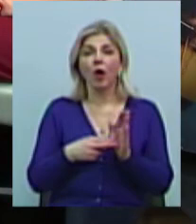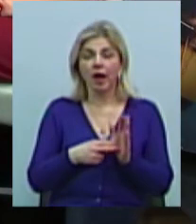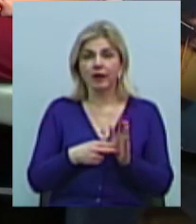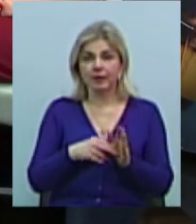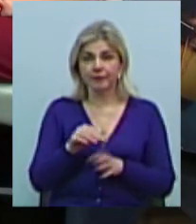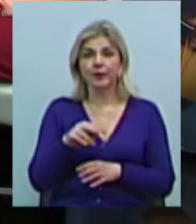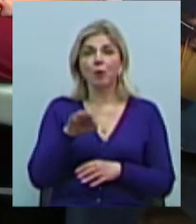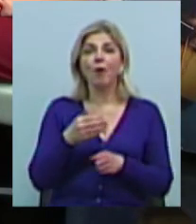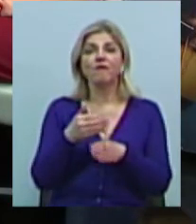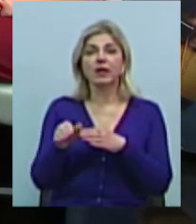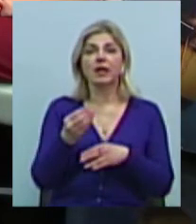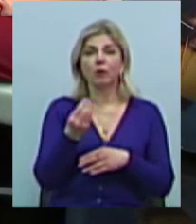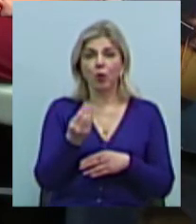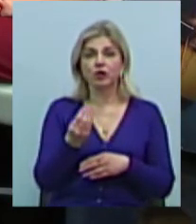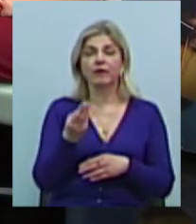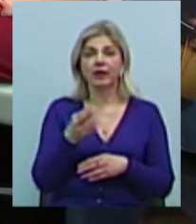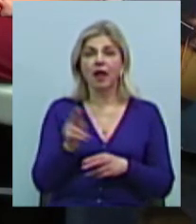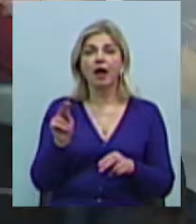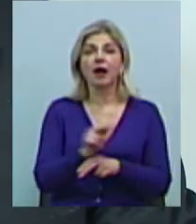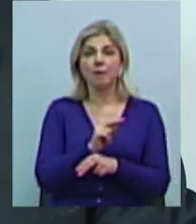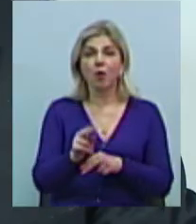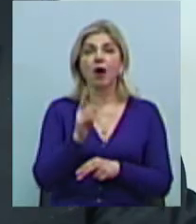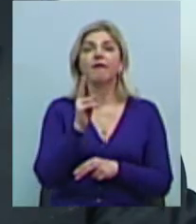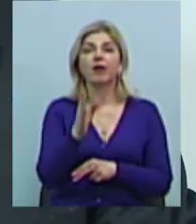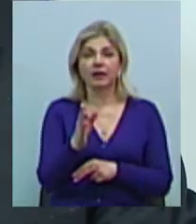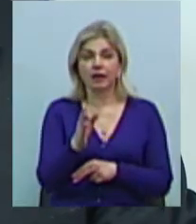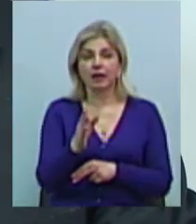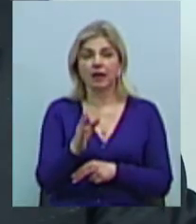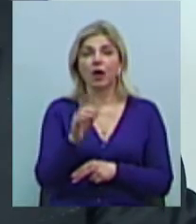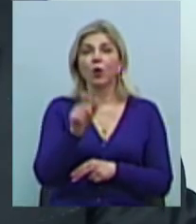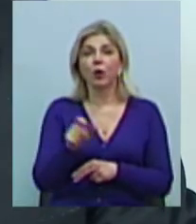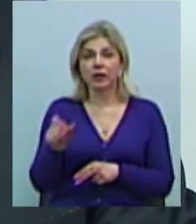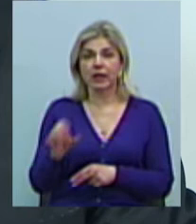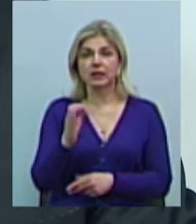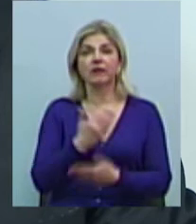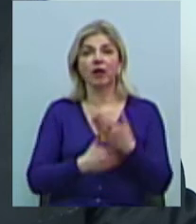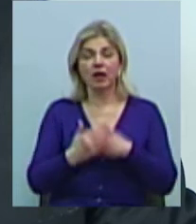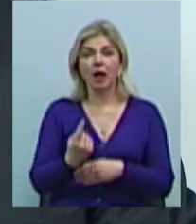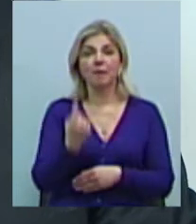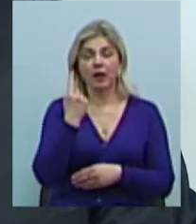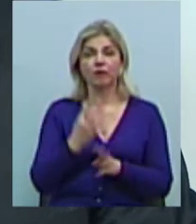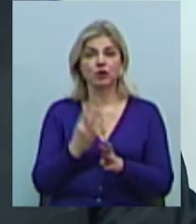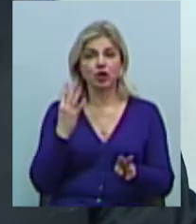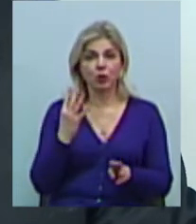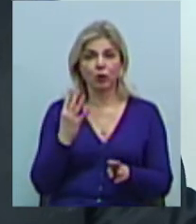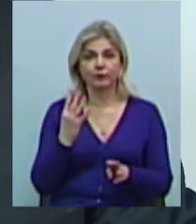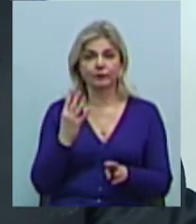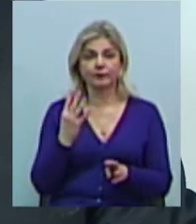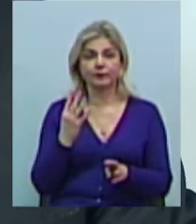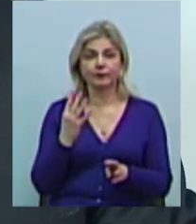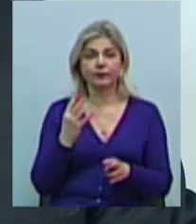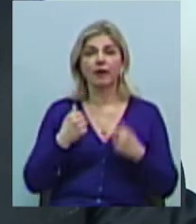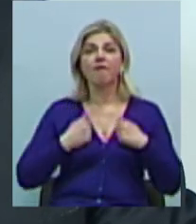виділенню коштів для ремонту квартир осіб з інвалідністю. В першу чергу це